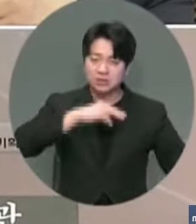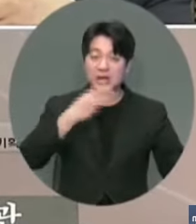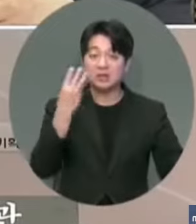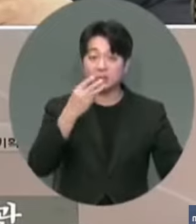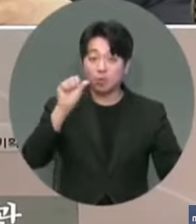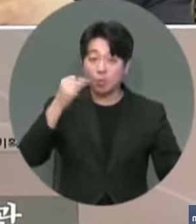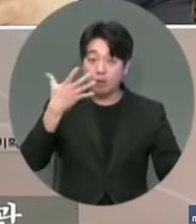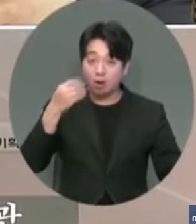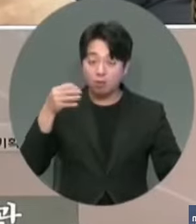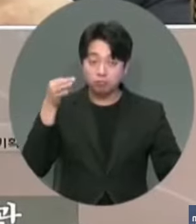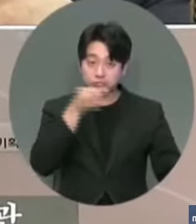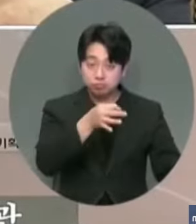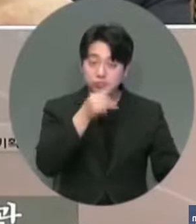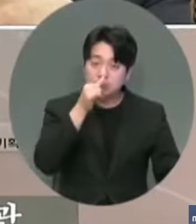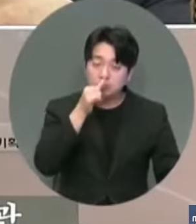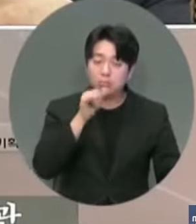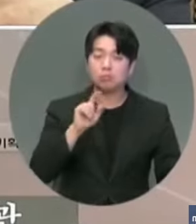같아요.